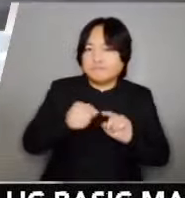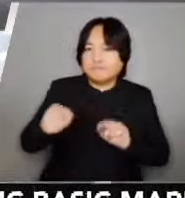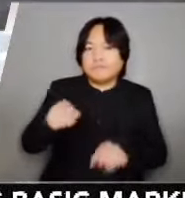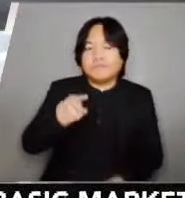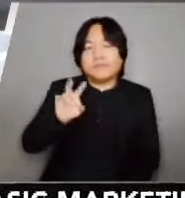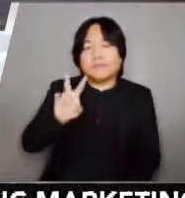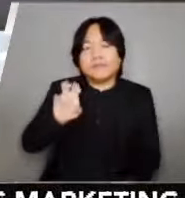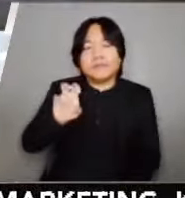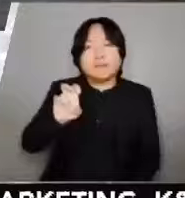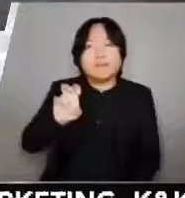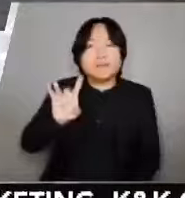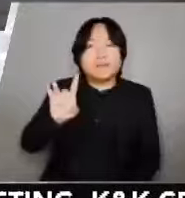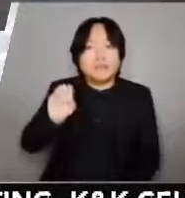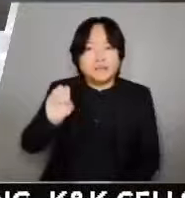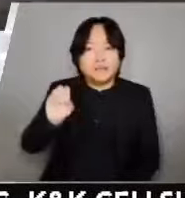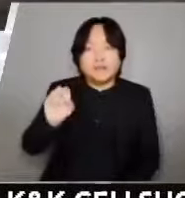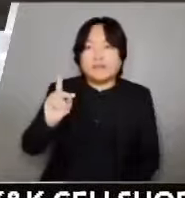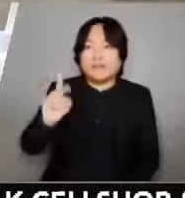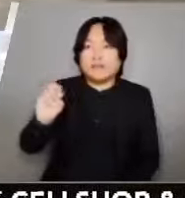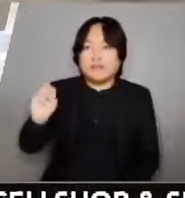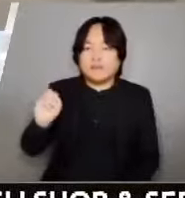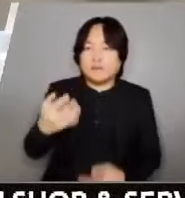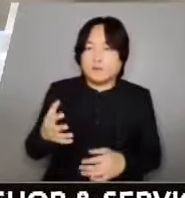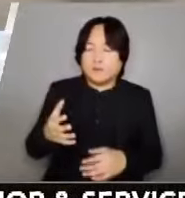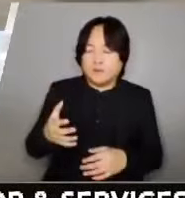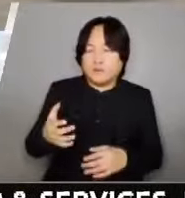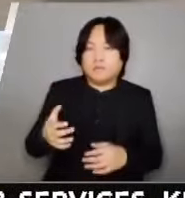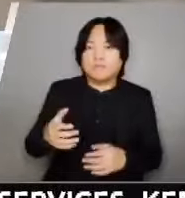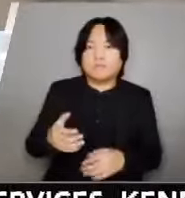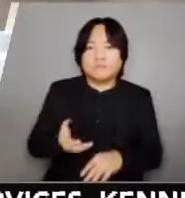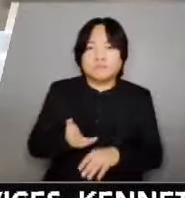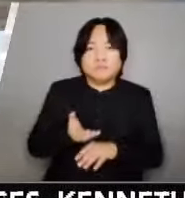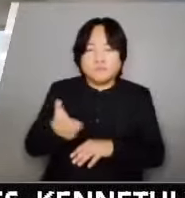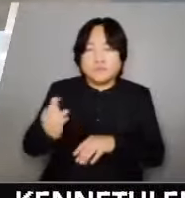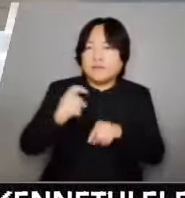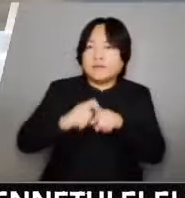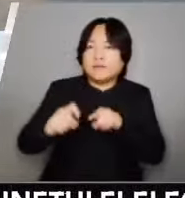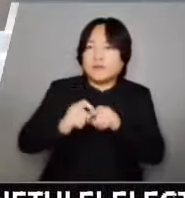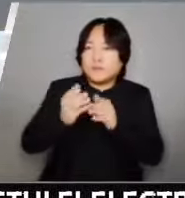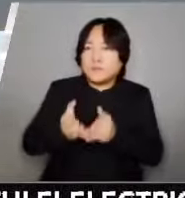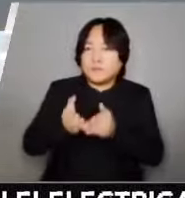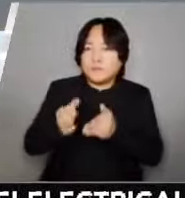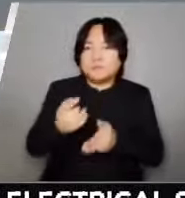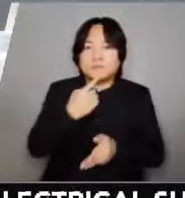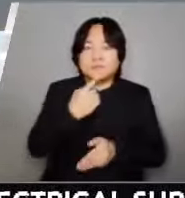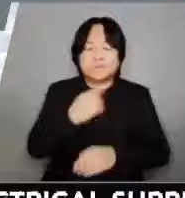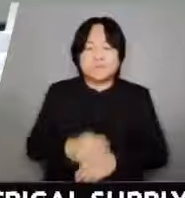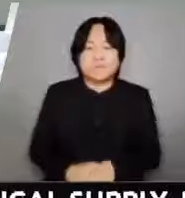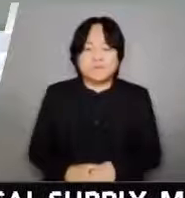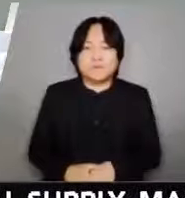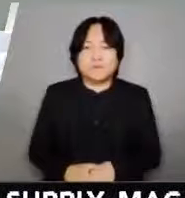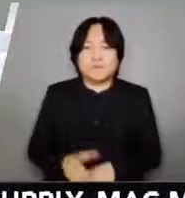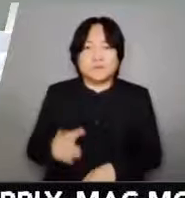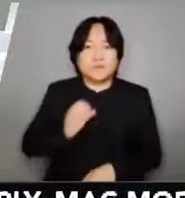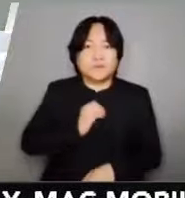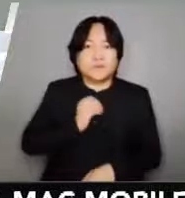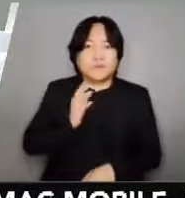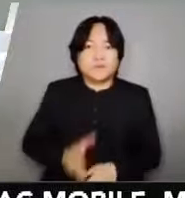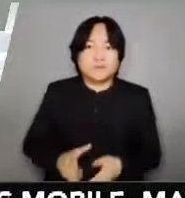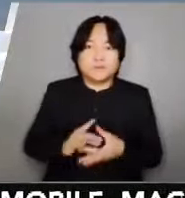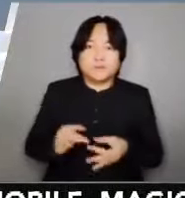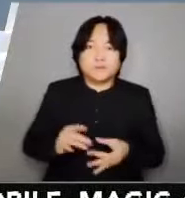na raw ang pinakamahabang na biyahe ng isang electric boat, sabi ng Candela na nagmamay-ari sa bangka. Bago